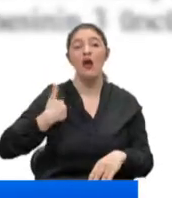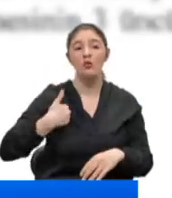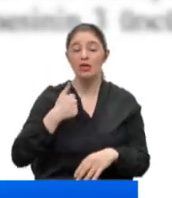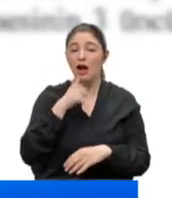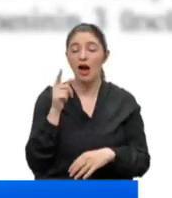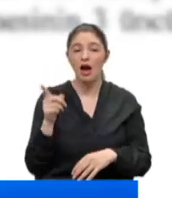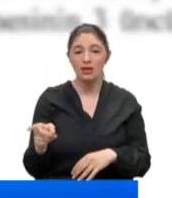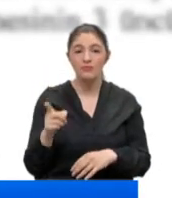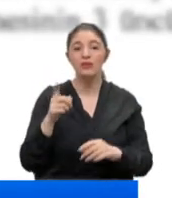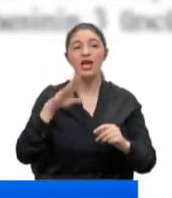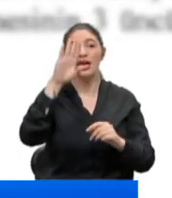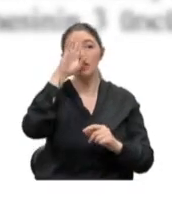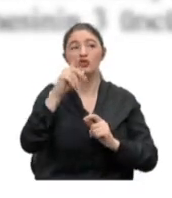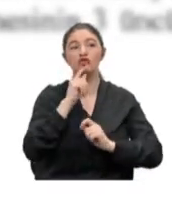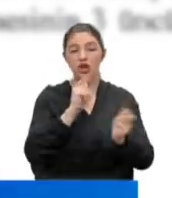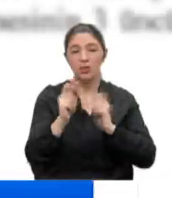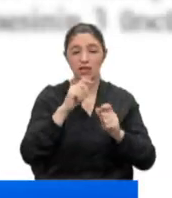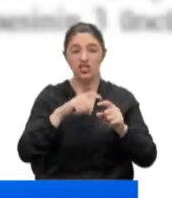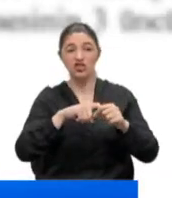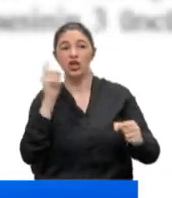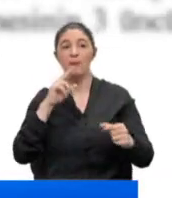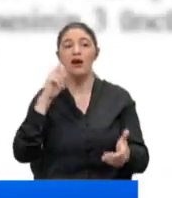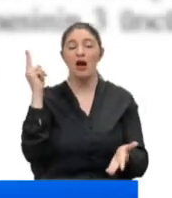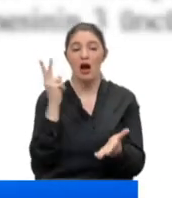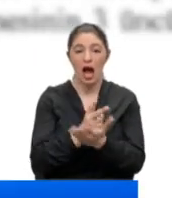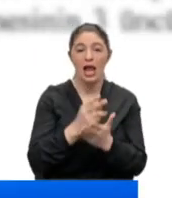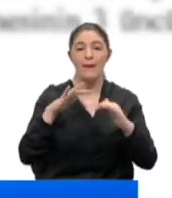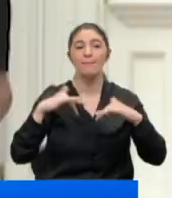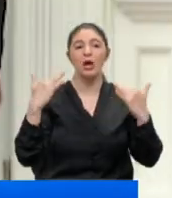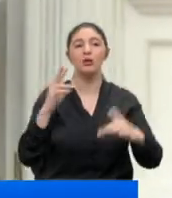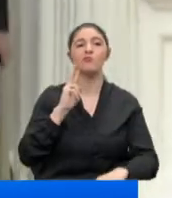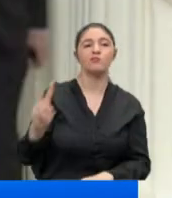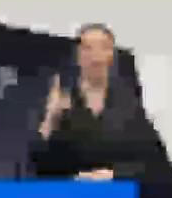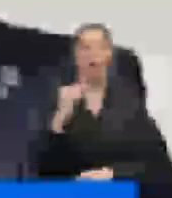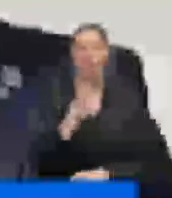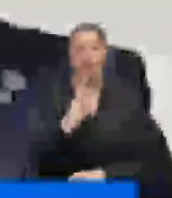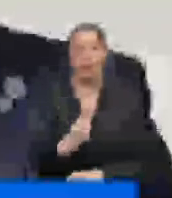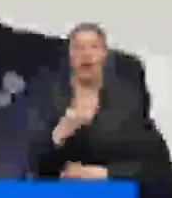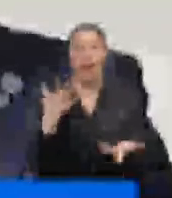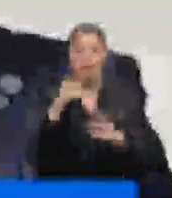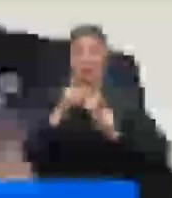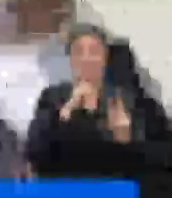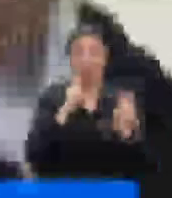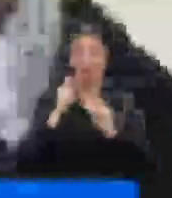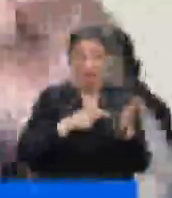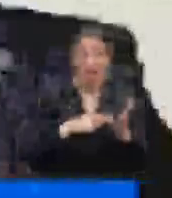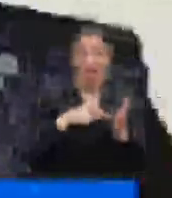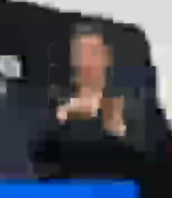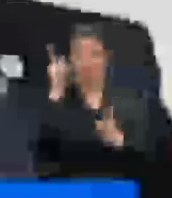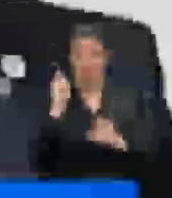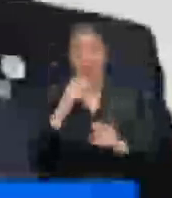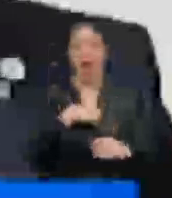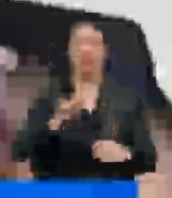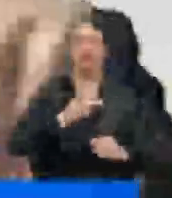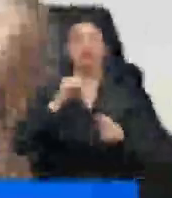Rıza Dizdar, İstanbul Sözleşmesi'nden çekilme kararının meclise ait olduğunu vurguladı. Eğer bu sözleşmeyi feshe kalkıyorsanız